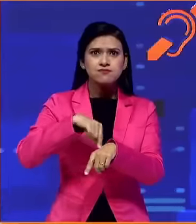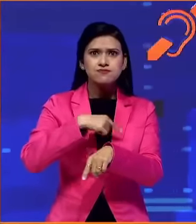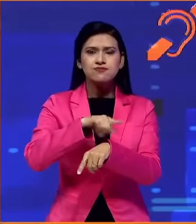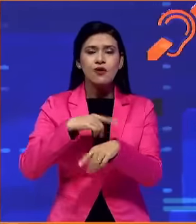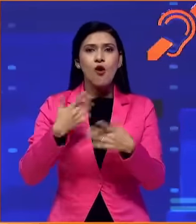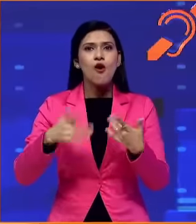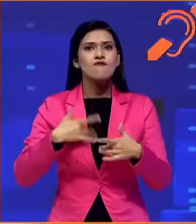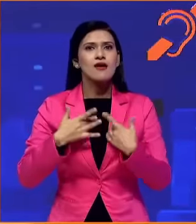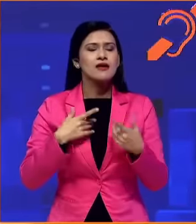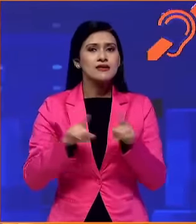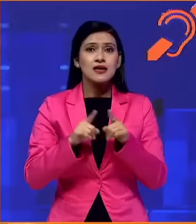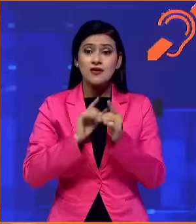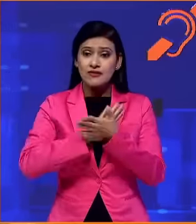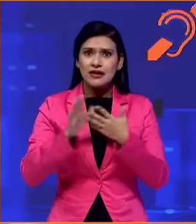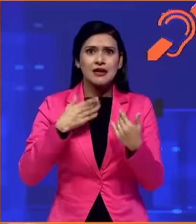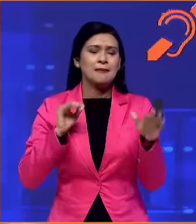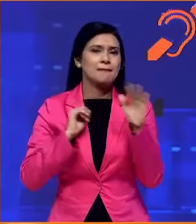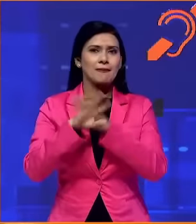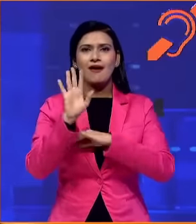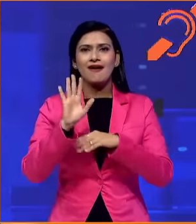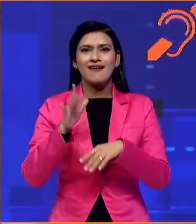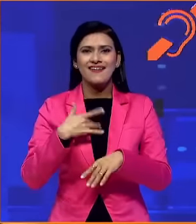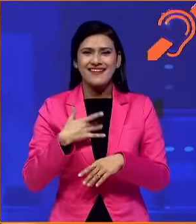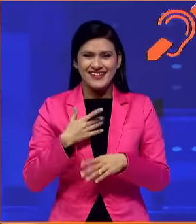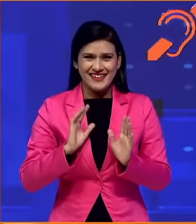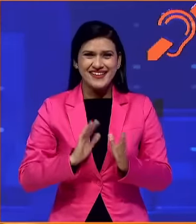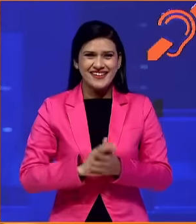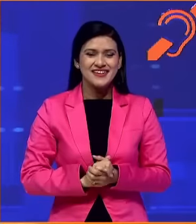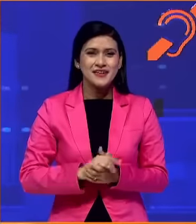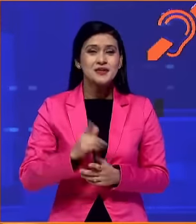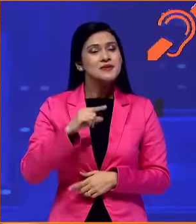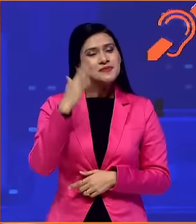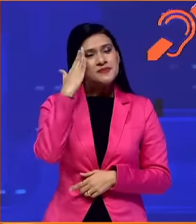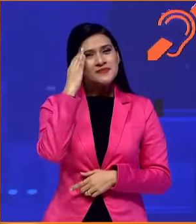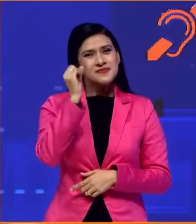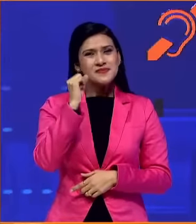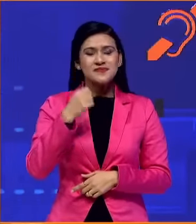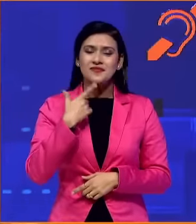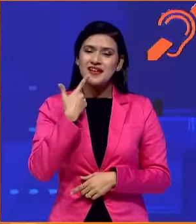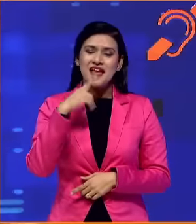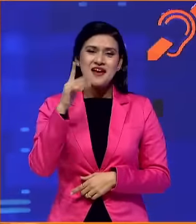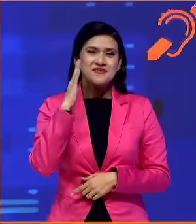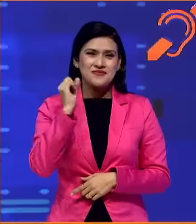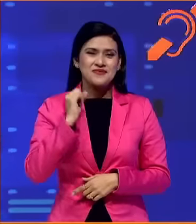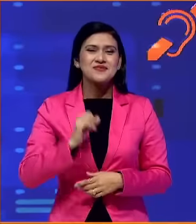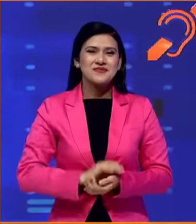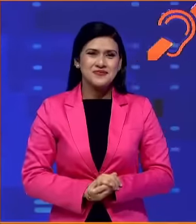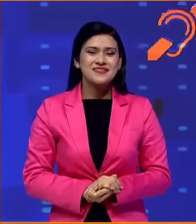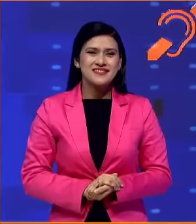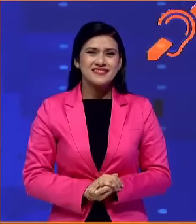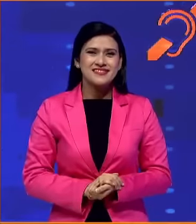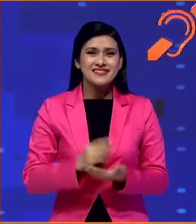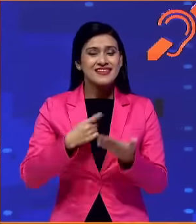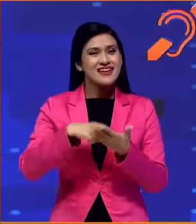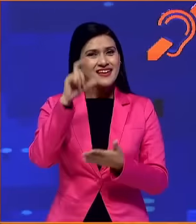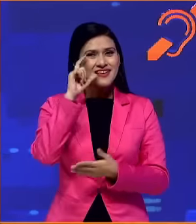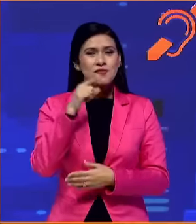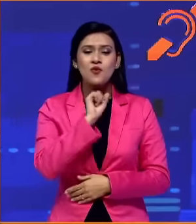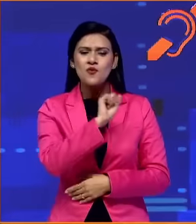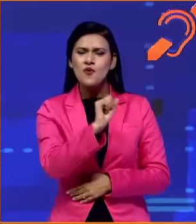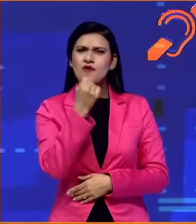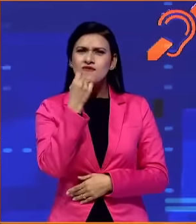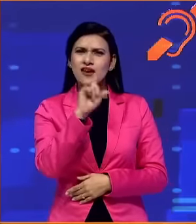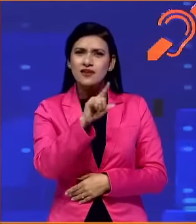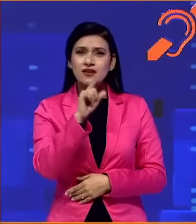जल्दीखत्महोजाएताकिमैंवहांसेभागसकूं। लेकिनयहएकऐसीघटनाहैजिसेमैंहमेशा यादरखूंगा। आपकेपिता,राजेशपायलट,एक